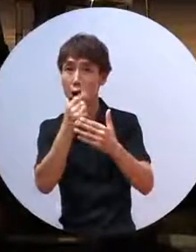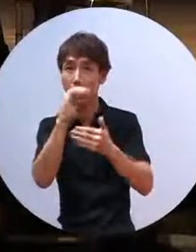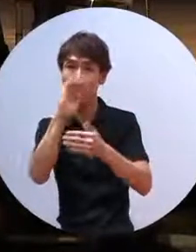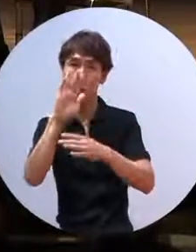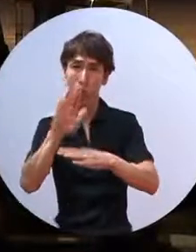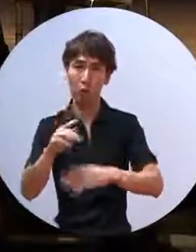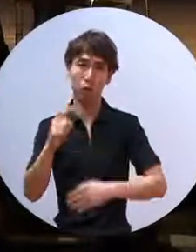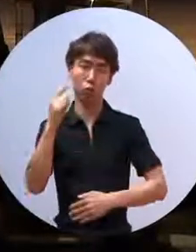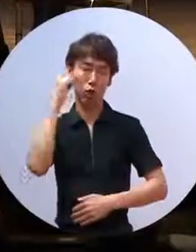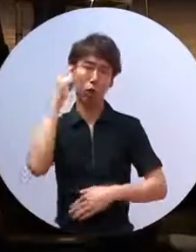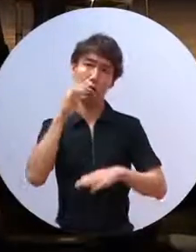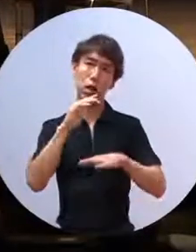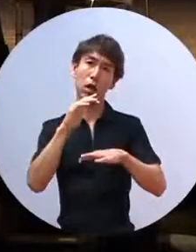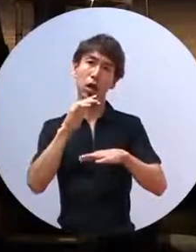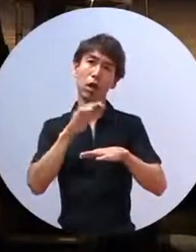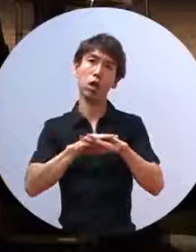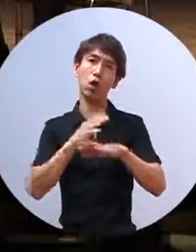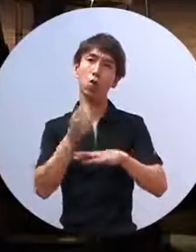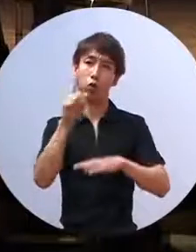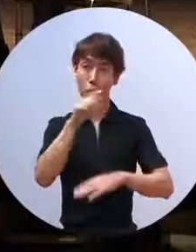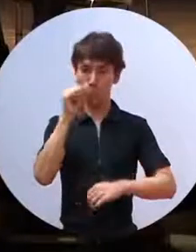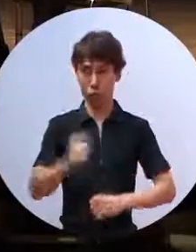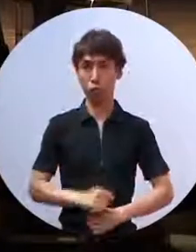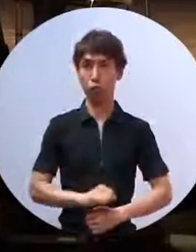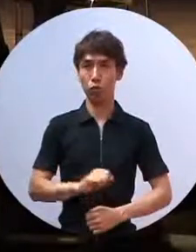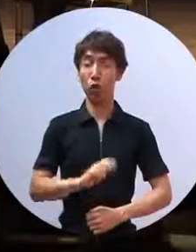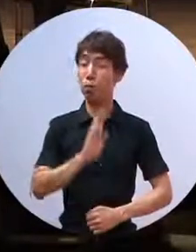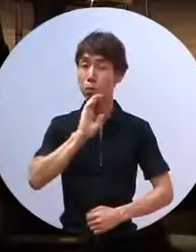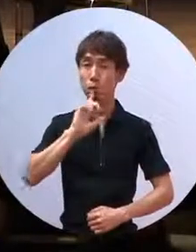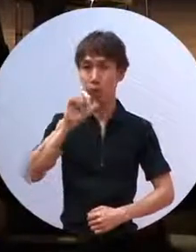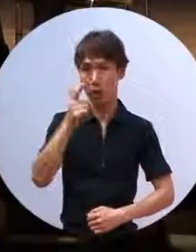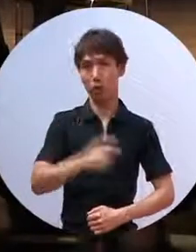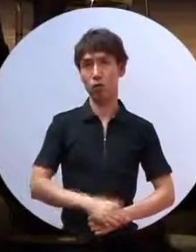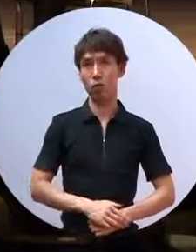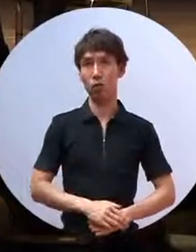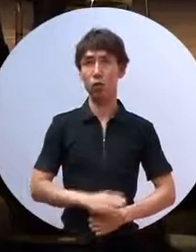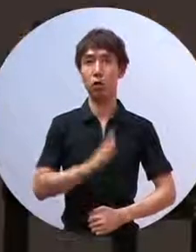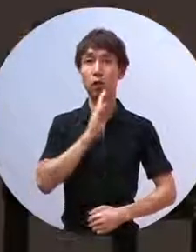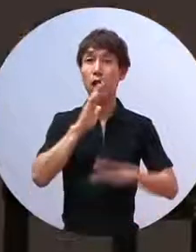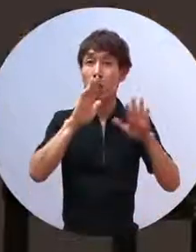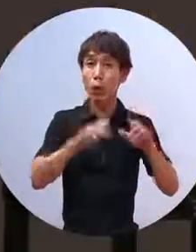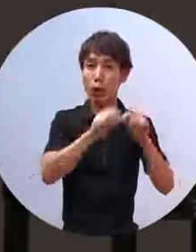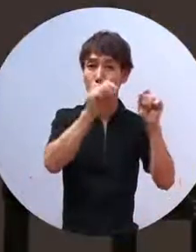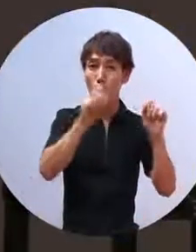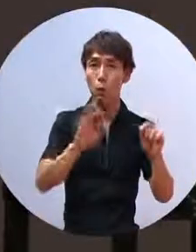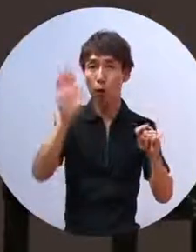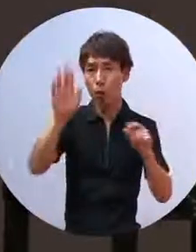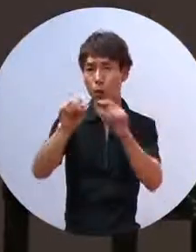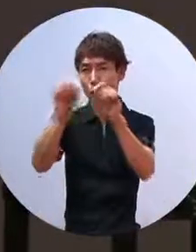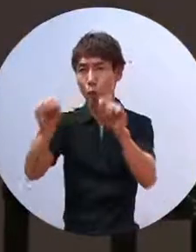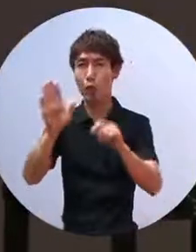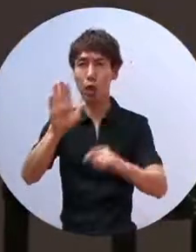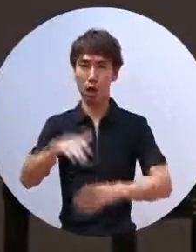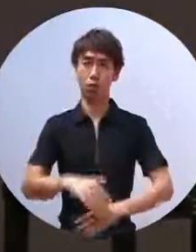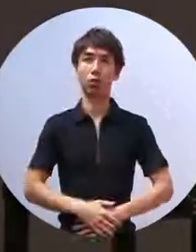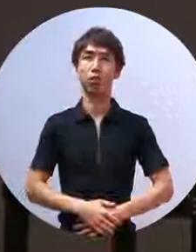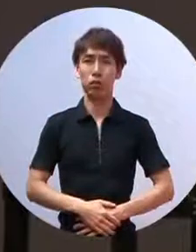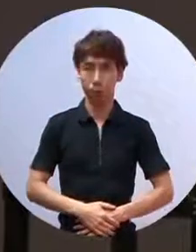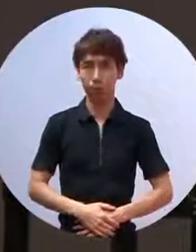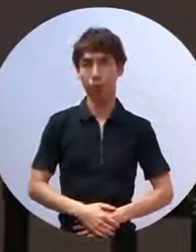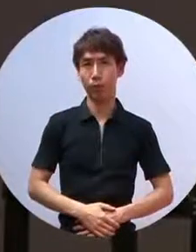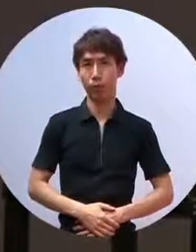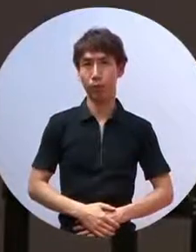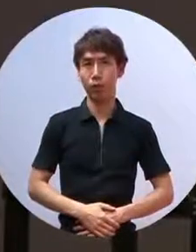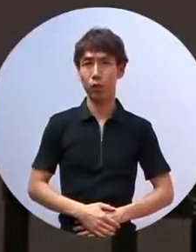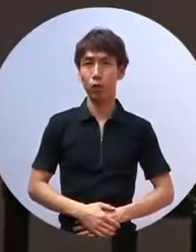ていうふうに捉えられがちなんですけども、実際にはそれは今の問題と未来の問題であって、